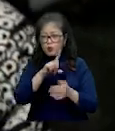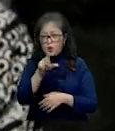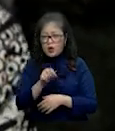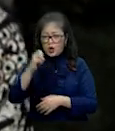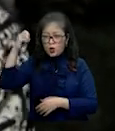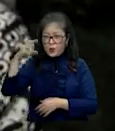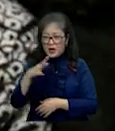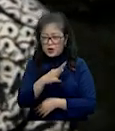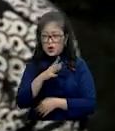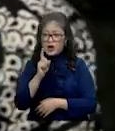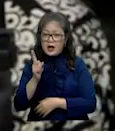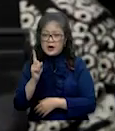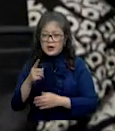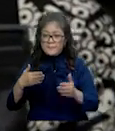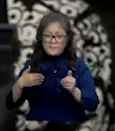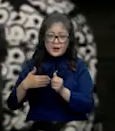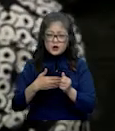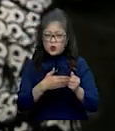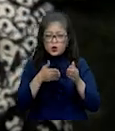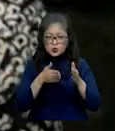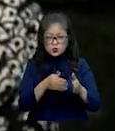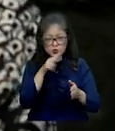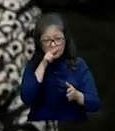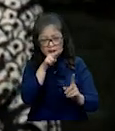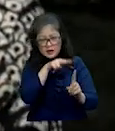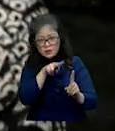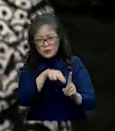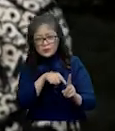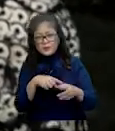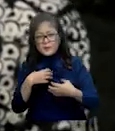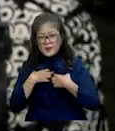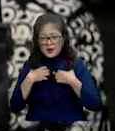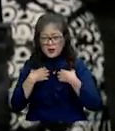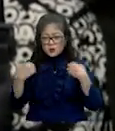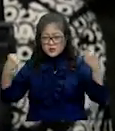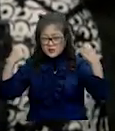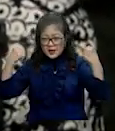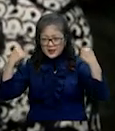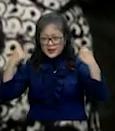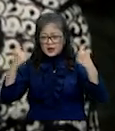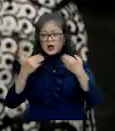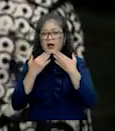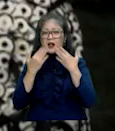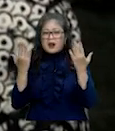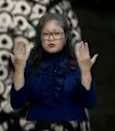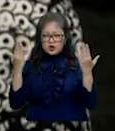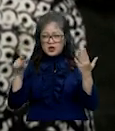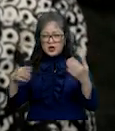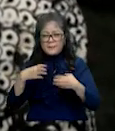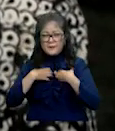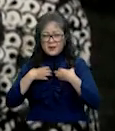kunjungan-kunjungan khusus untuk memantau kesehatan Pak Harun dan kesiapan Pak Harun secara mental. Dan alhamdulillah Pak Harun secara mental, secara